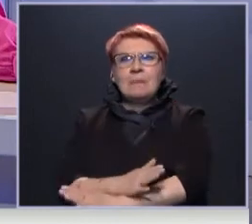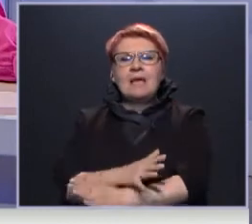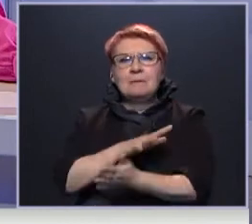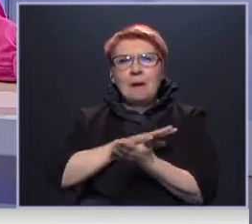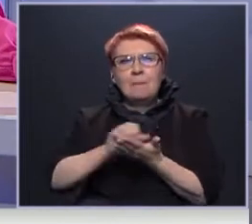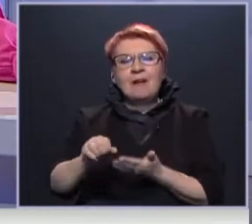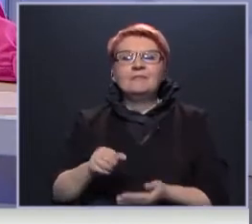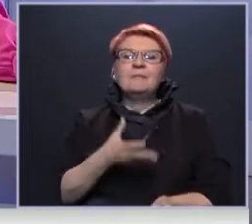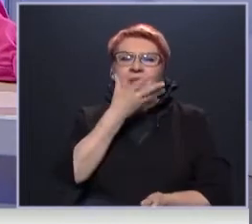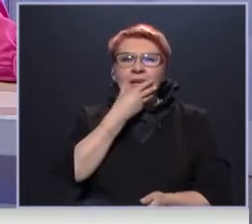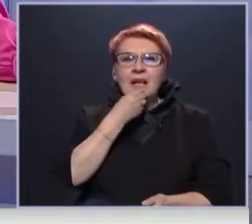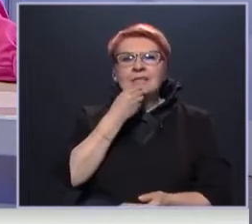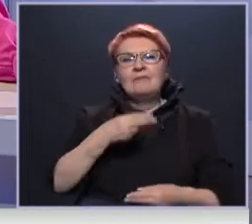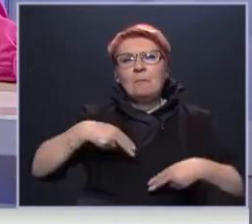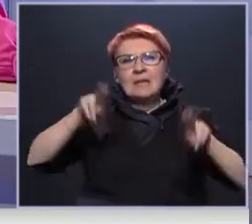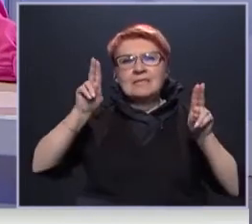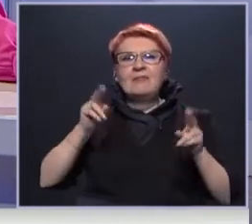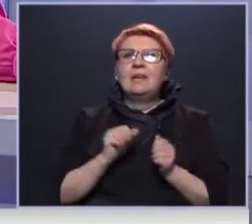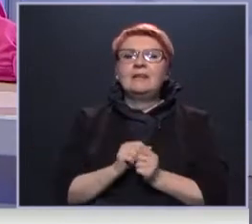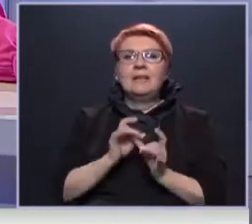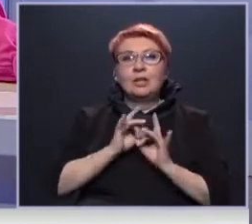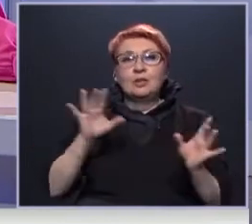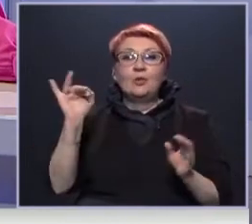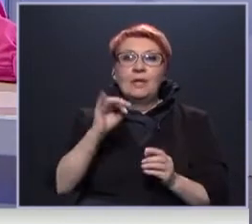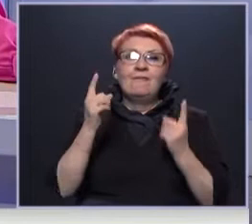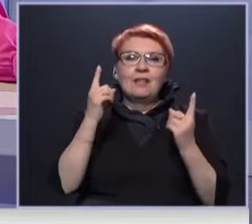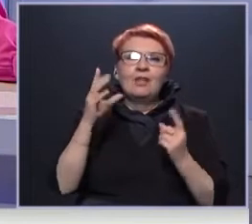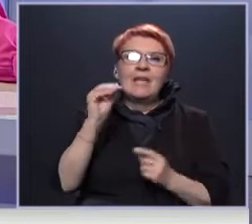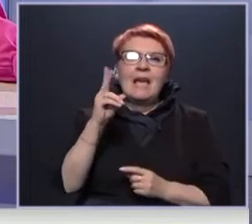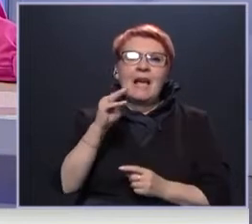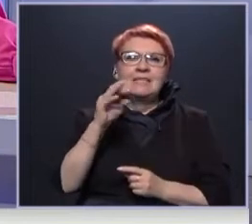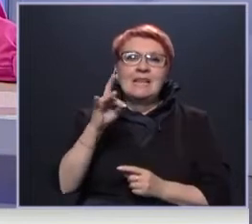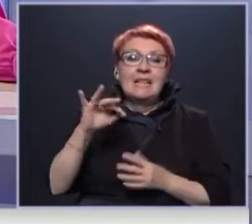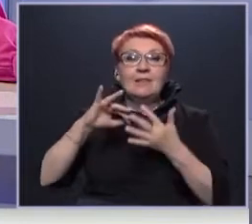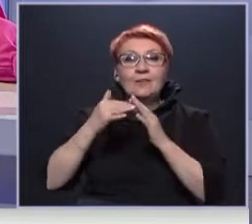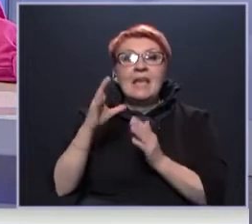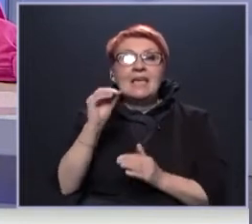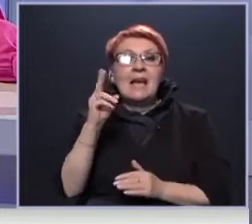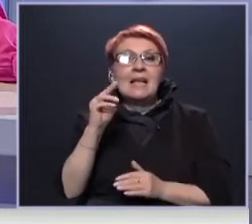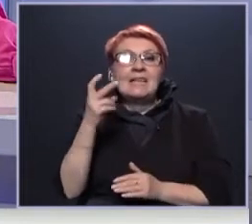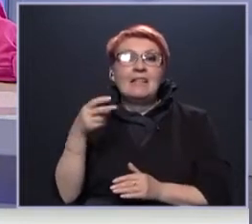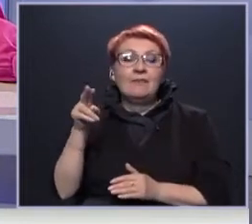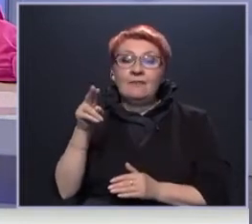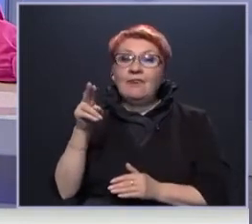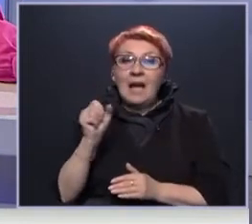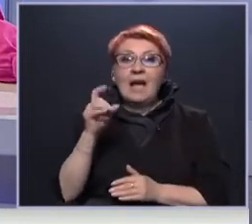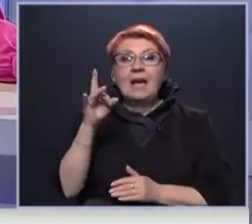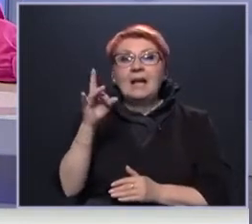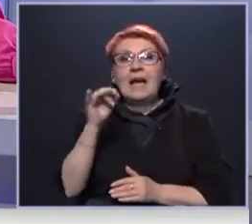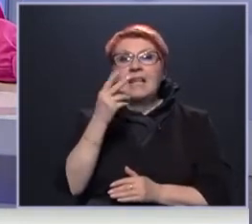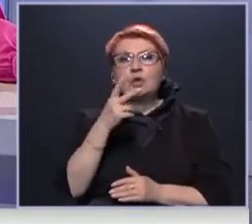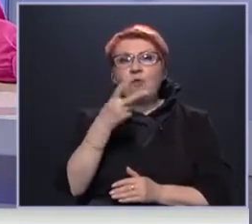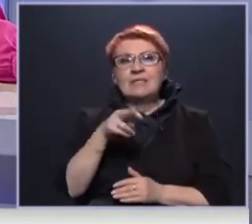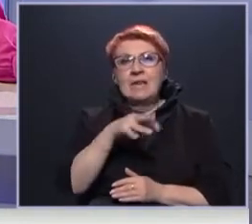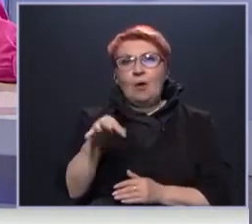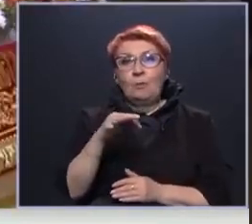Красивое пасхальное торжество состоялось и в храме Великомученицы Екатерины в селе Екатериновка Ростовской области, который находится в